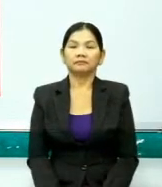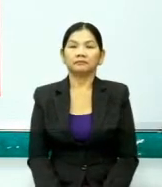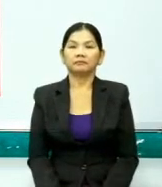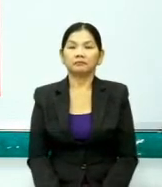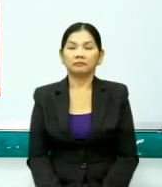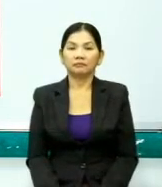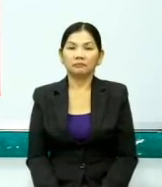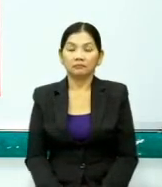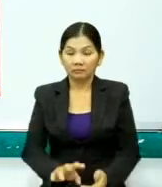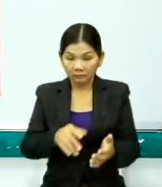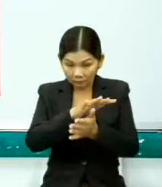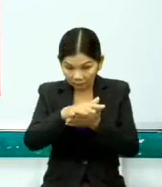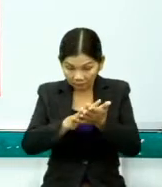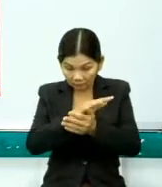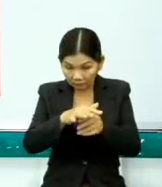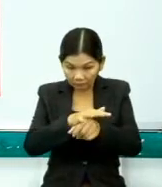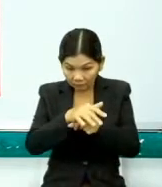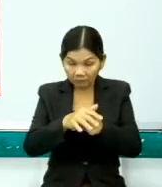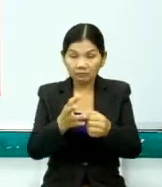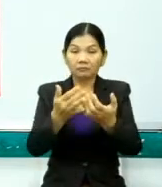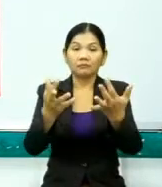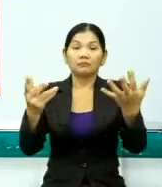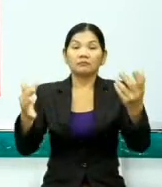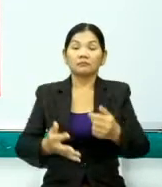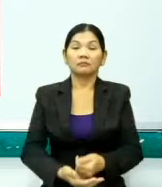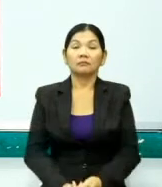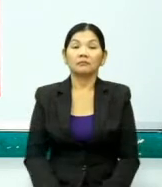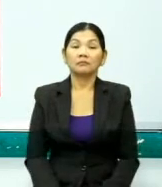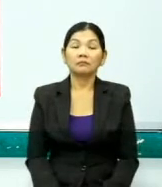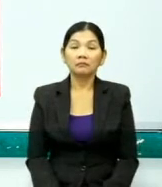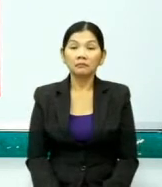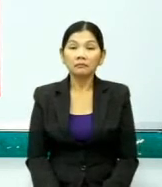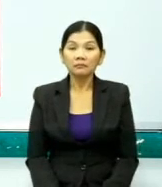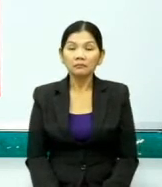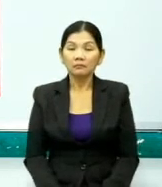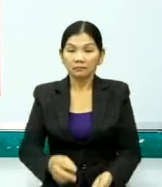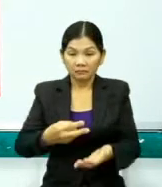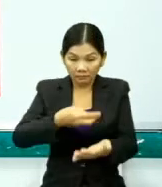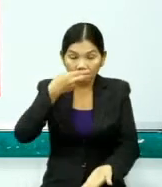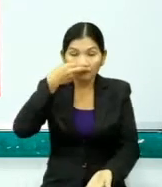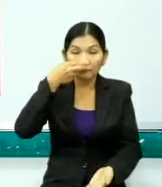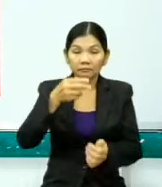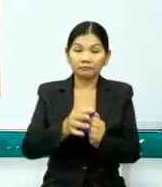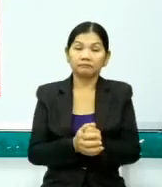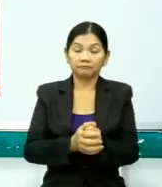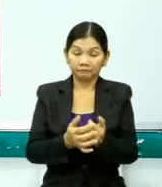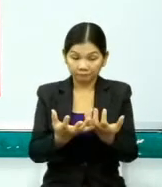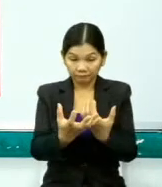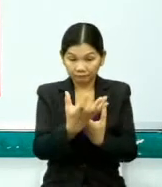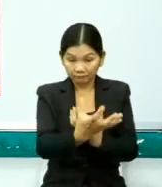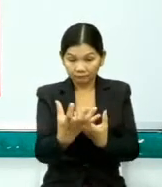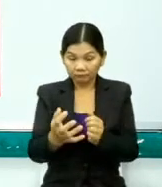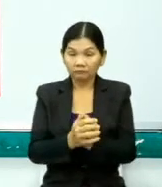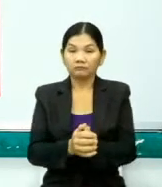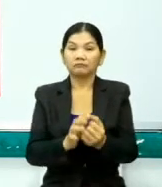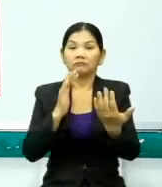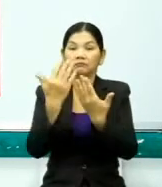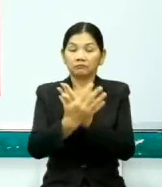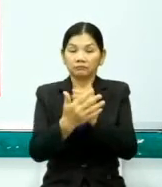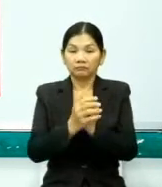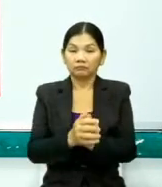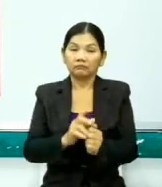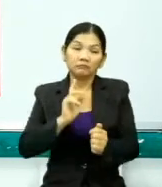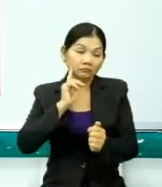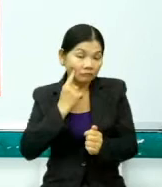Chà, con cho chật nhắm chán con nó. Cho chật nhắm xùm lò miễn chán mô con nó, miễn ngào, xùm lò mà